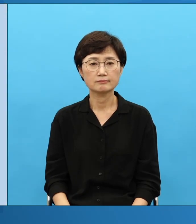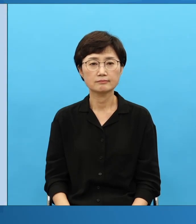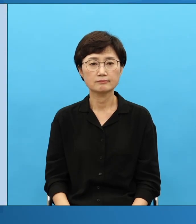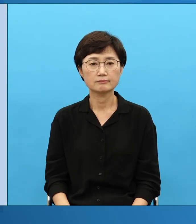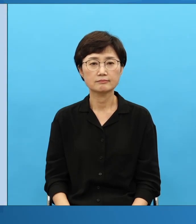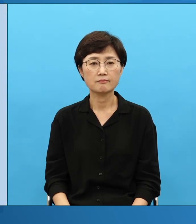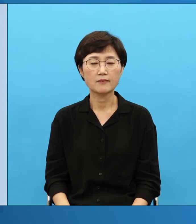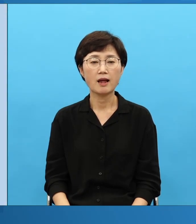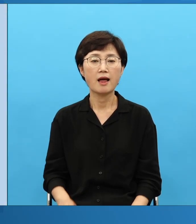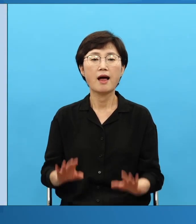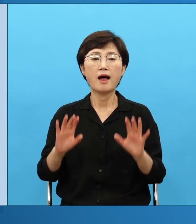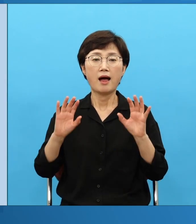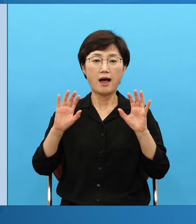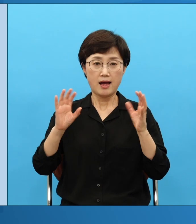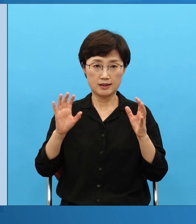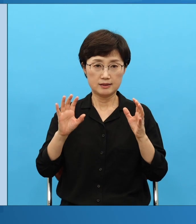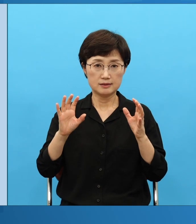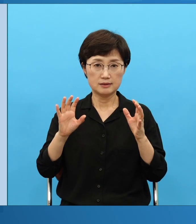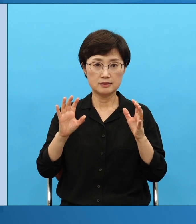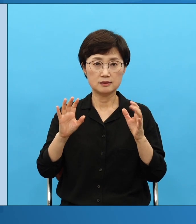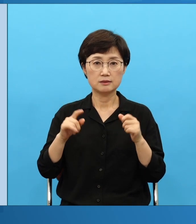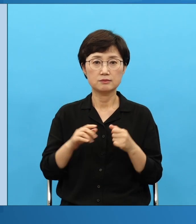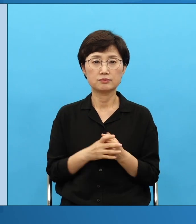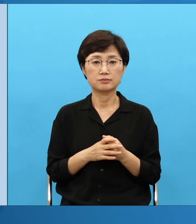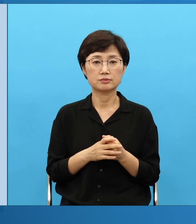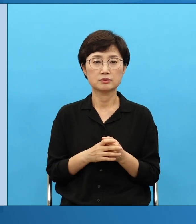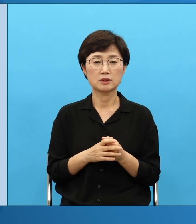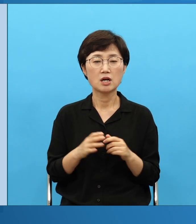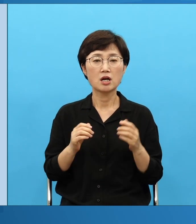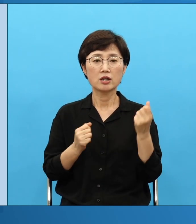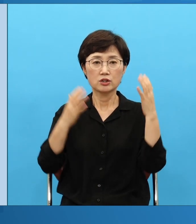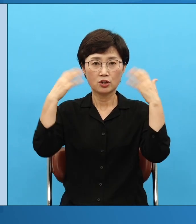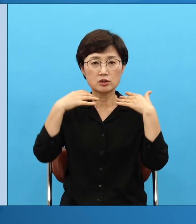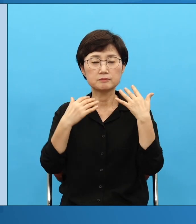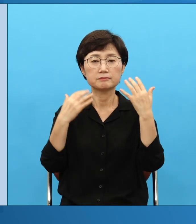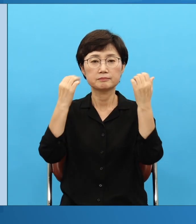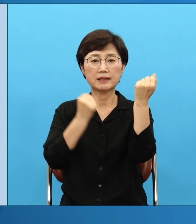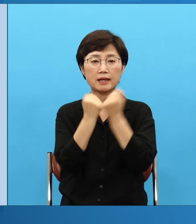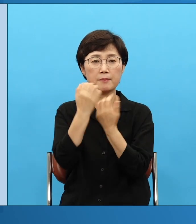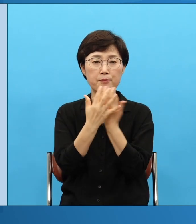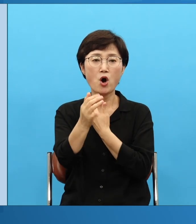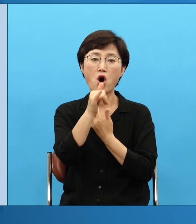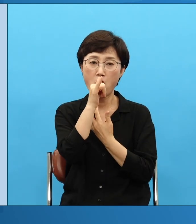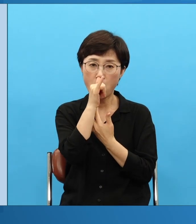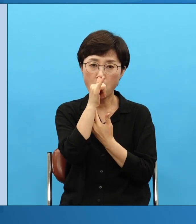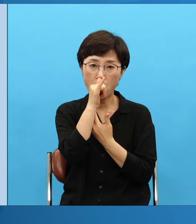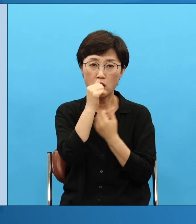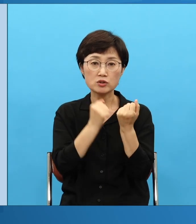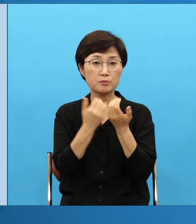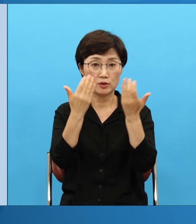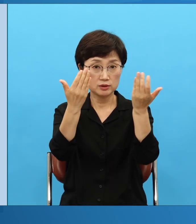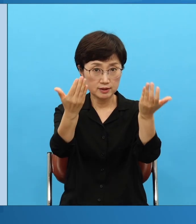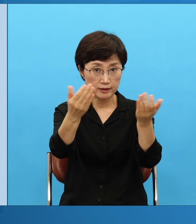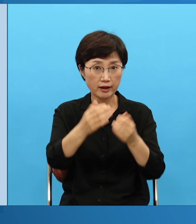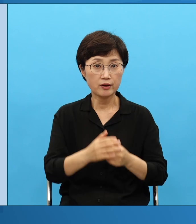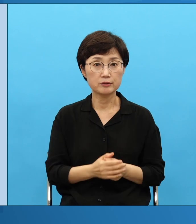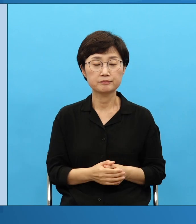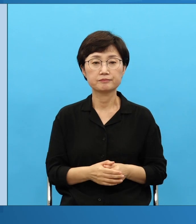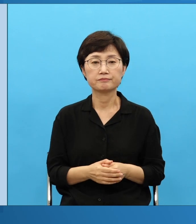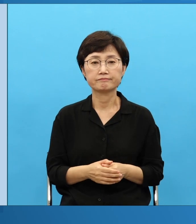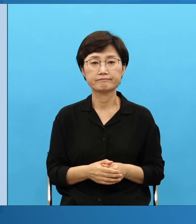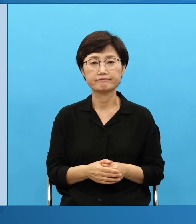The final week of registration for the 2023 EMS Summer Mission Camp has come. Let's take a look back on what was covered so